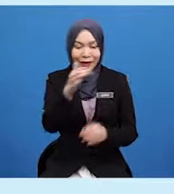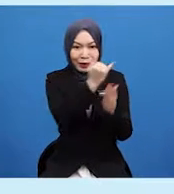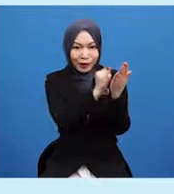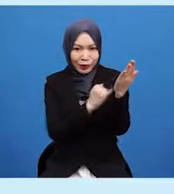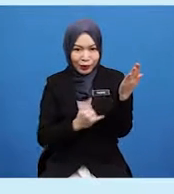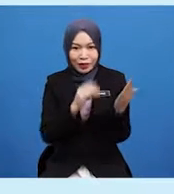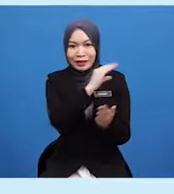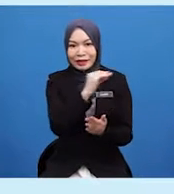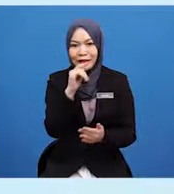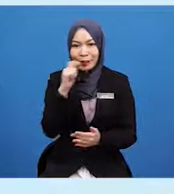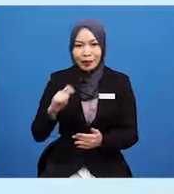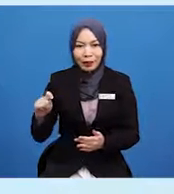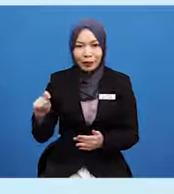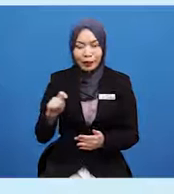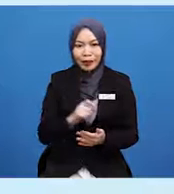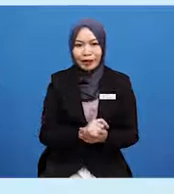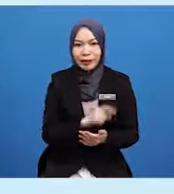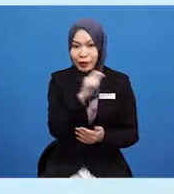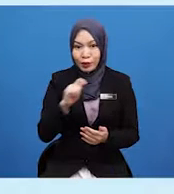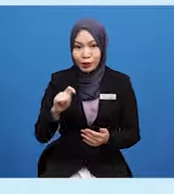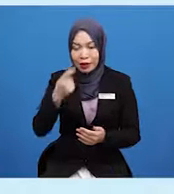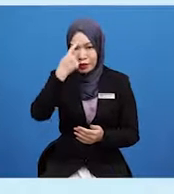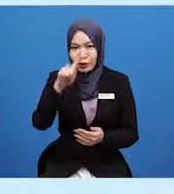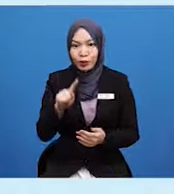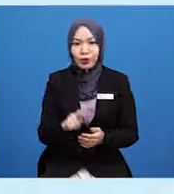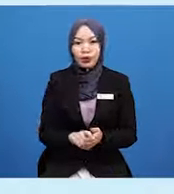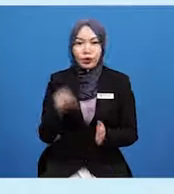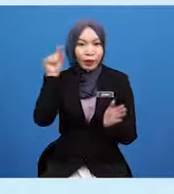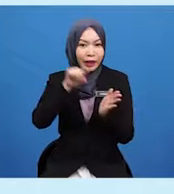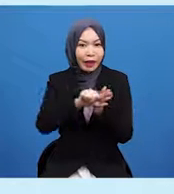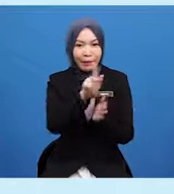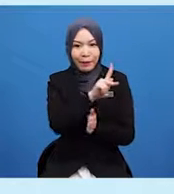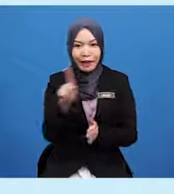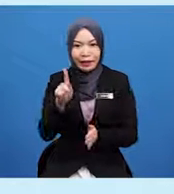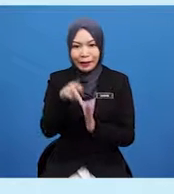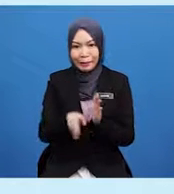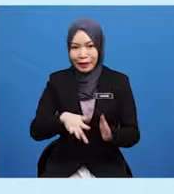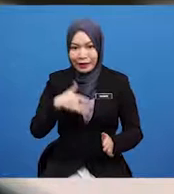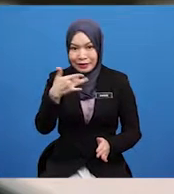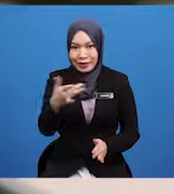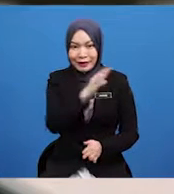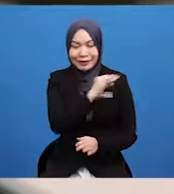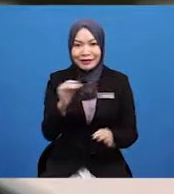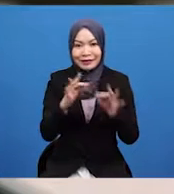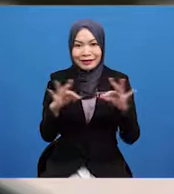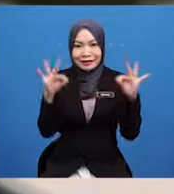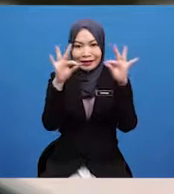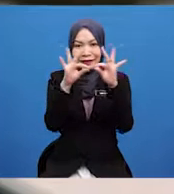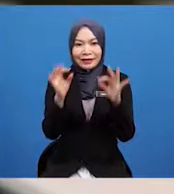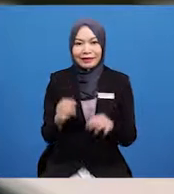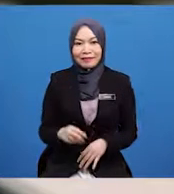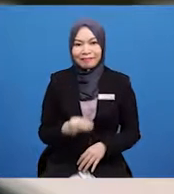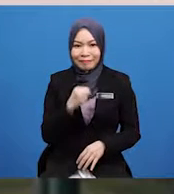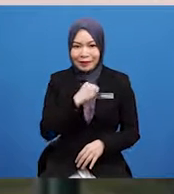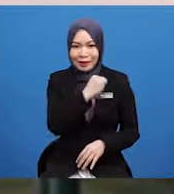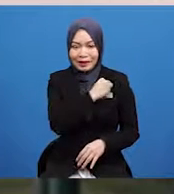dan menulis untuk menggambarkan perasaan dan cerita masing-masing lukisan dan cerita yang